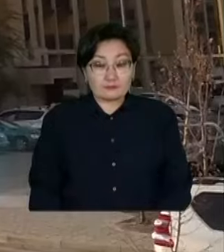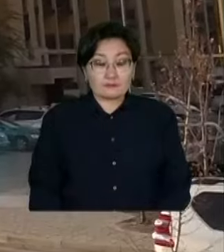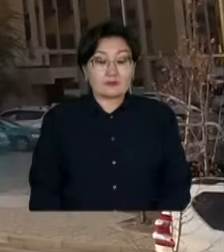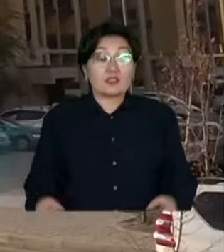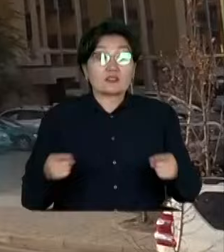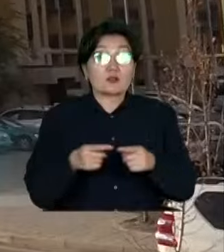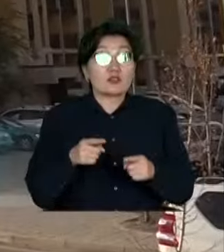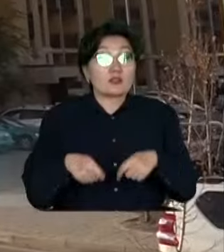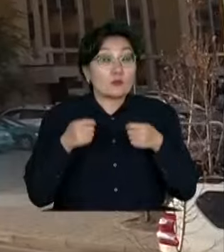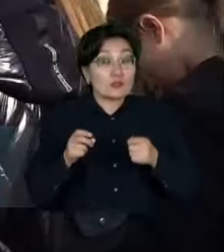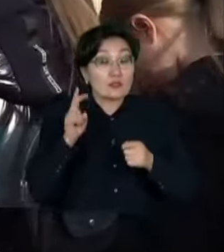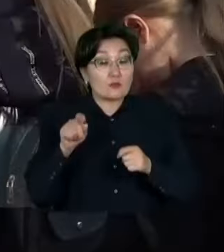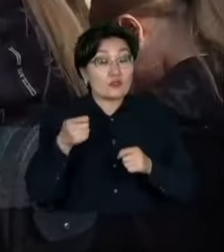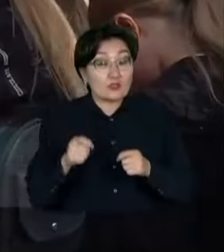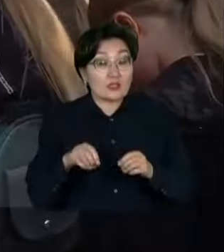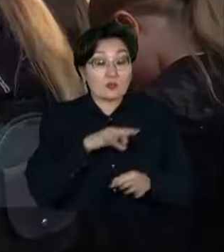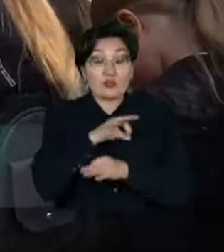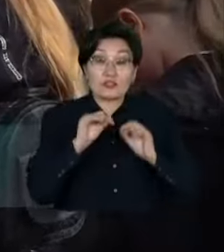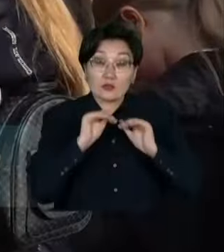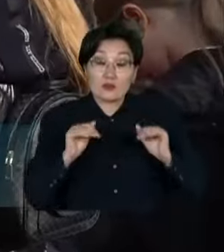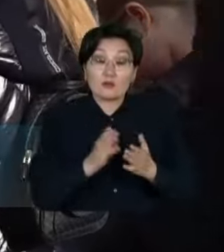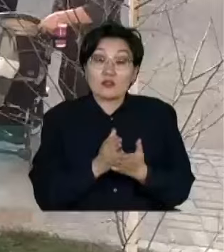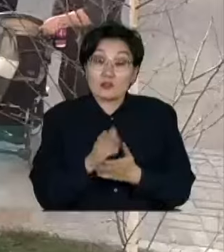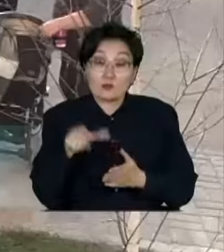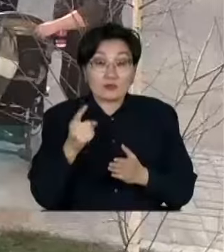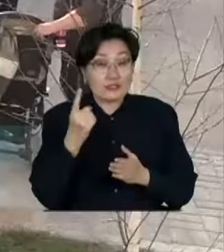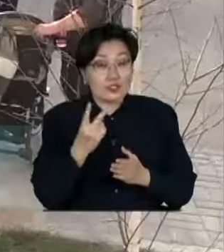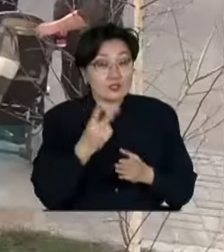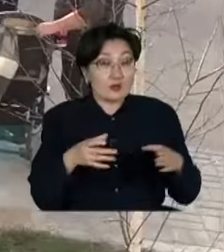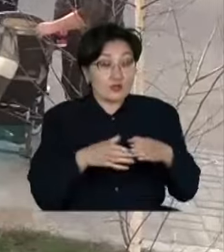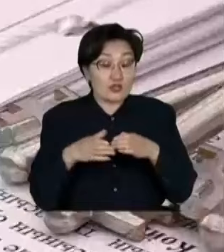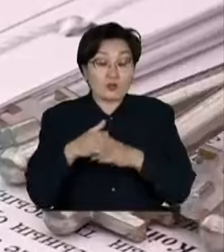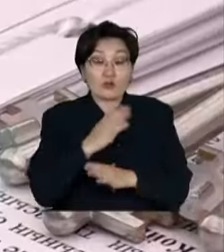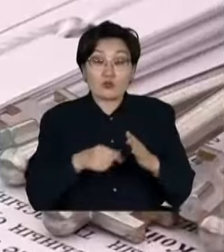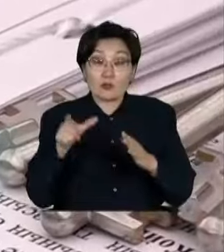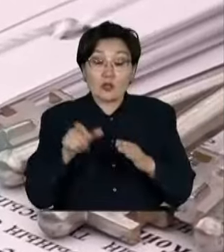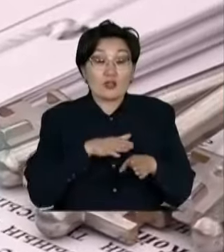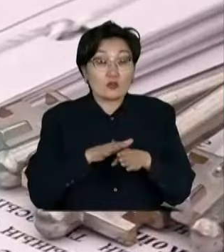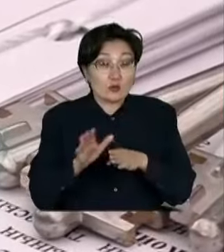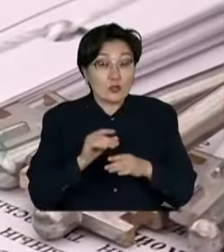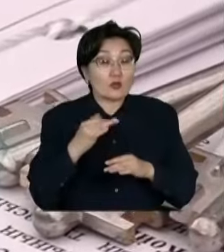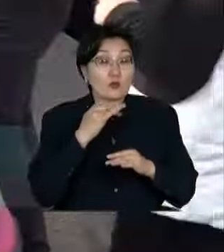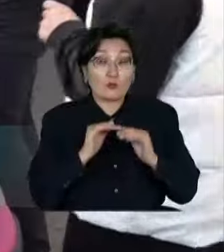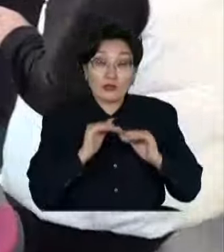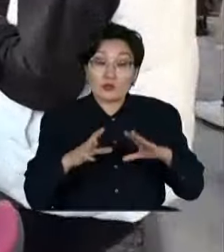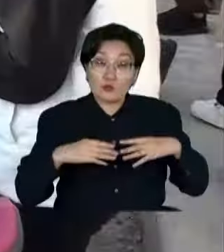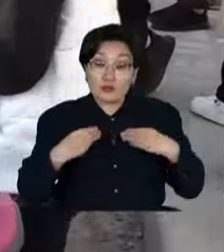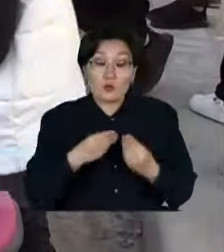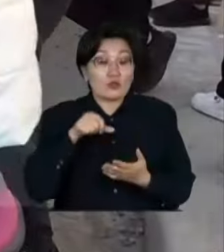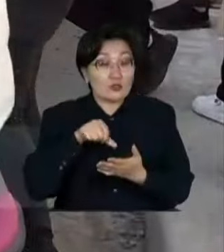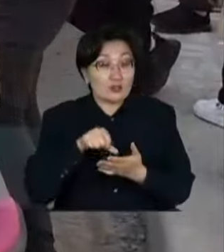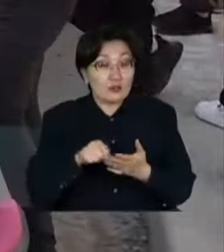Жалға берілетін пәтерлердің кілтін жетім балалар, ардагерлер, бірінші және екінші топ мүгедектері, толық емес және көп балалы отбасылардың